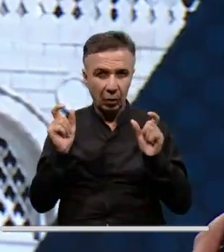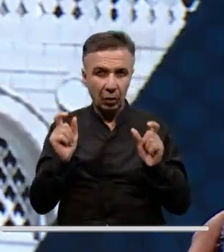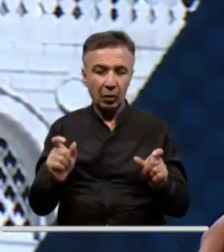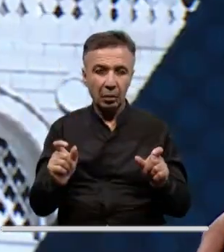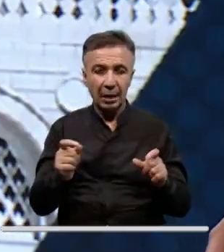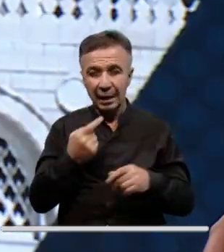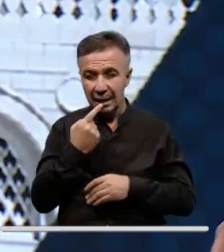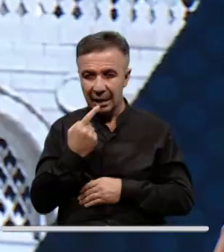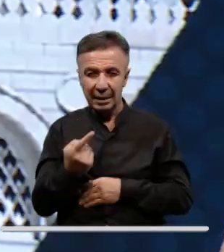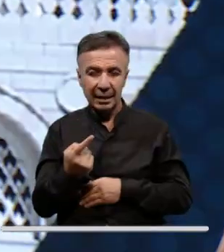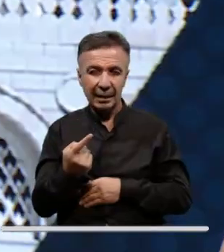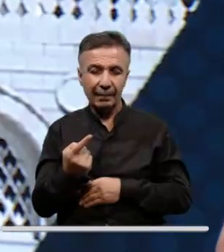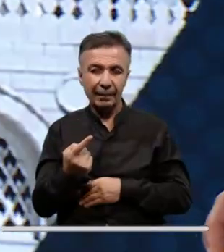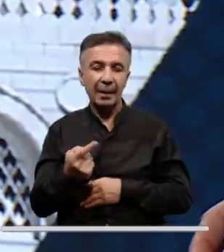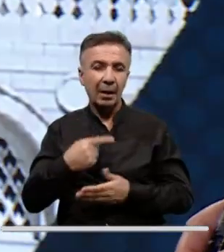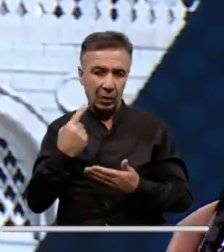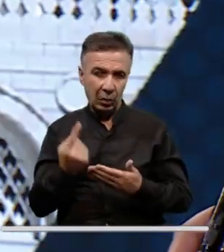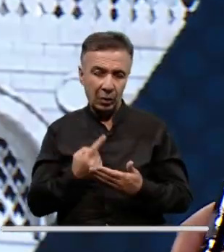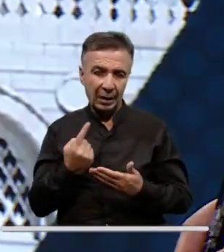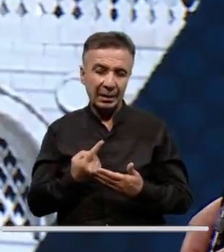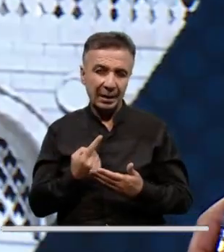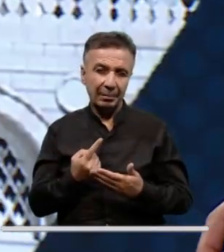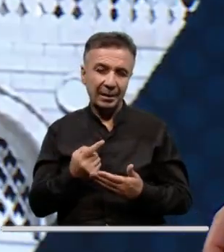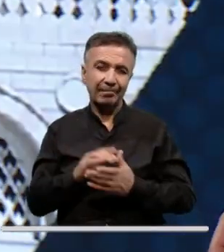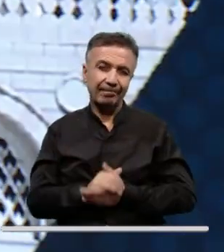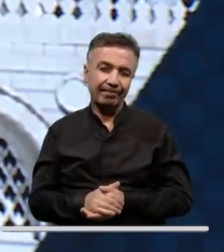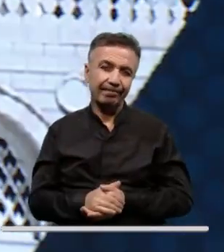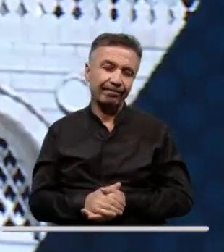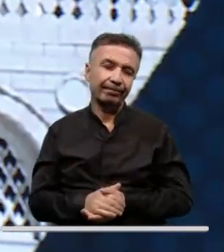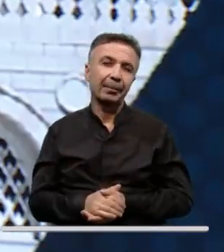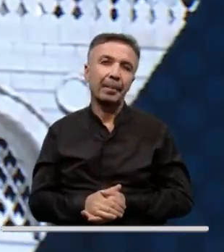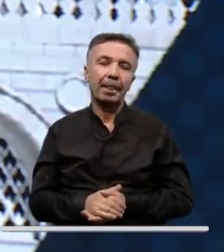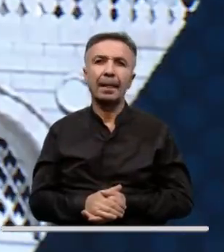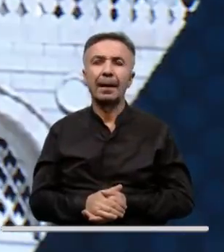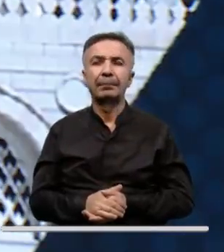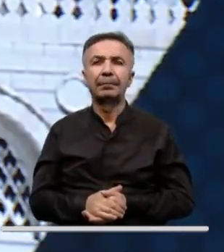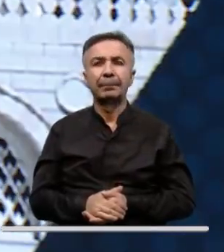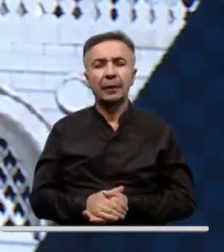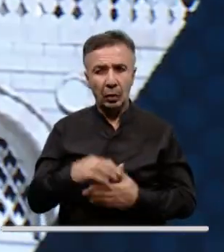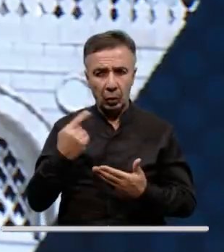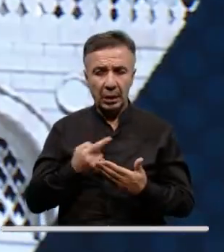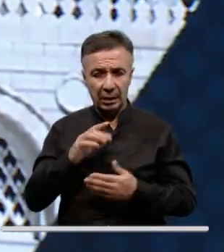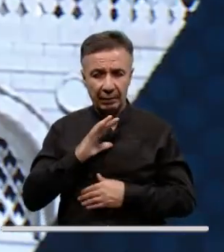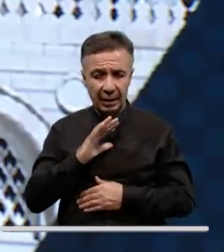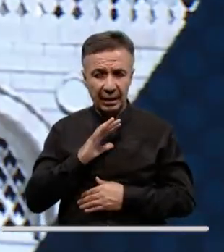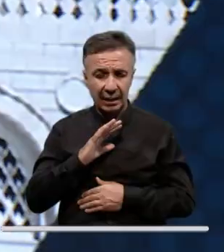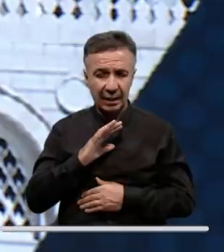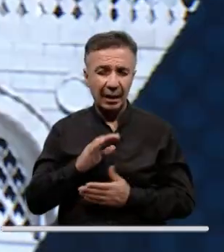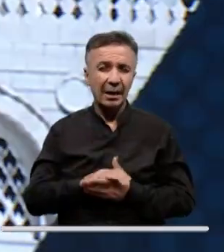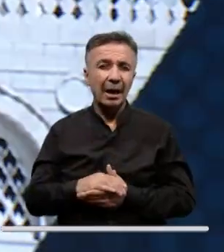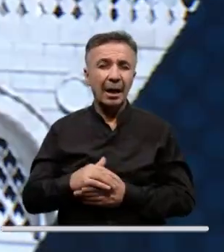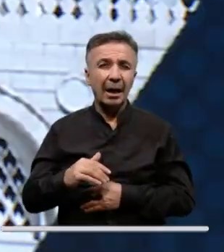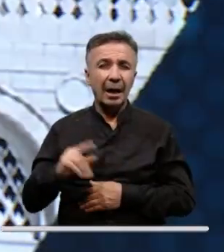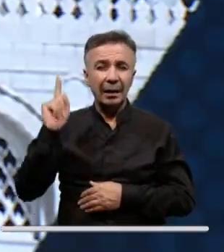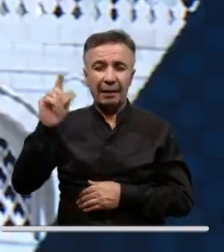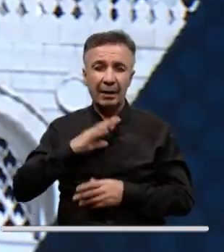dediği Eee kelam-ı kadimdir yani eee varlığının başlangıcı olmayan